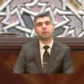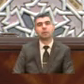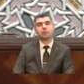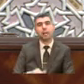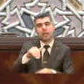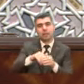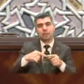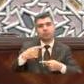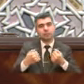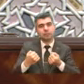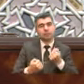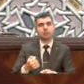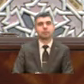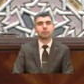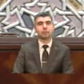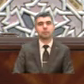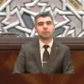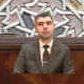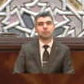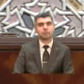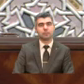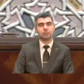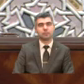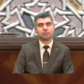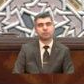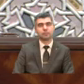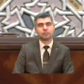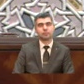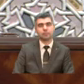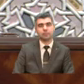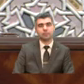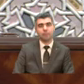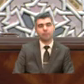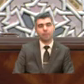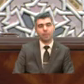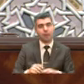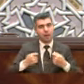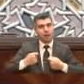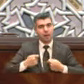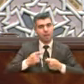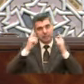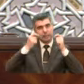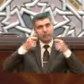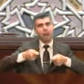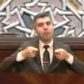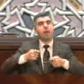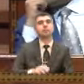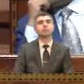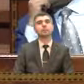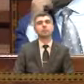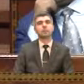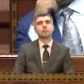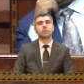الأصالة والمعاصرة، لأحدهم الكلمة. تفضل سيد النائب. سيد الرئيس السلام عليكم. سيد الوزير،